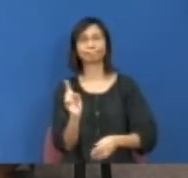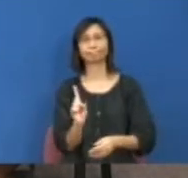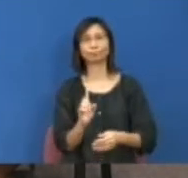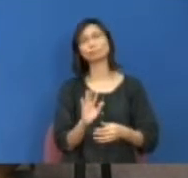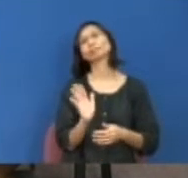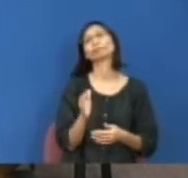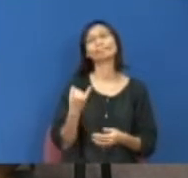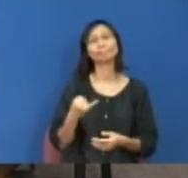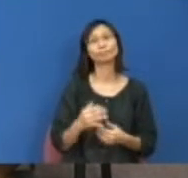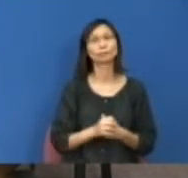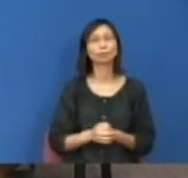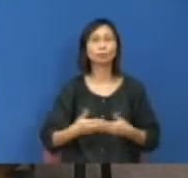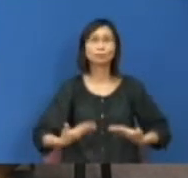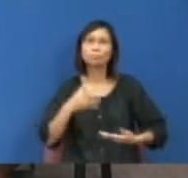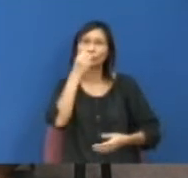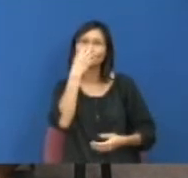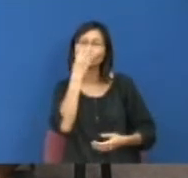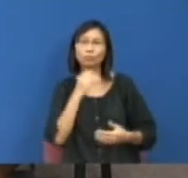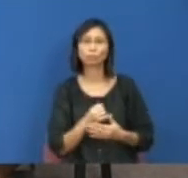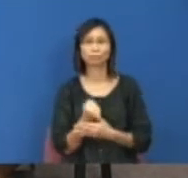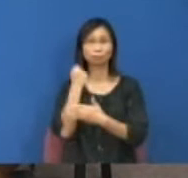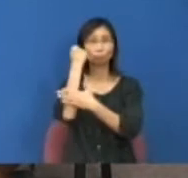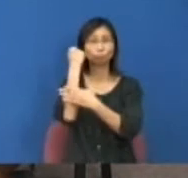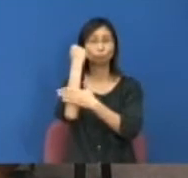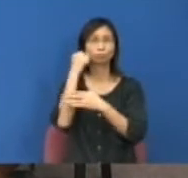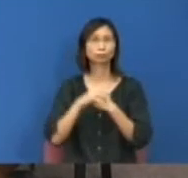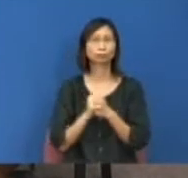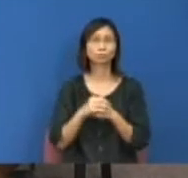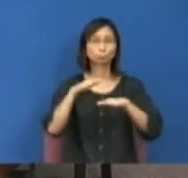群眾抗爭水平，基本上暫時連